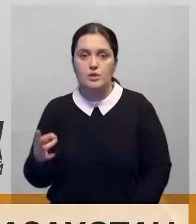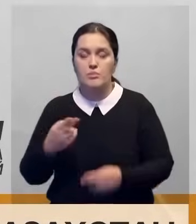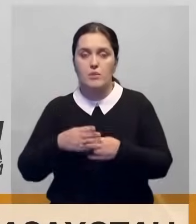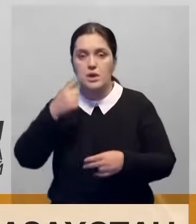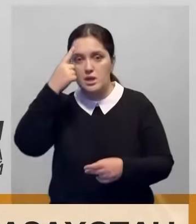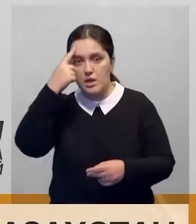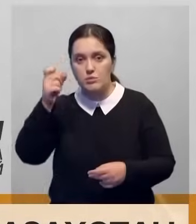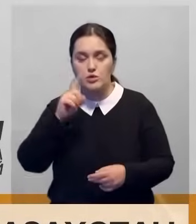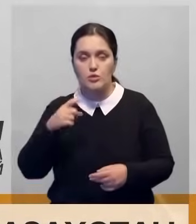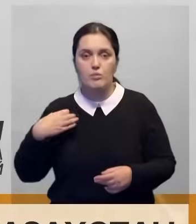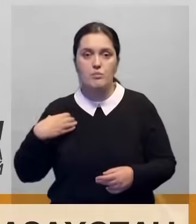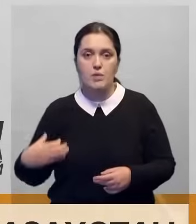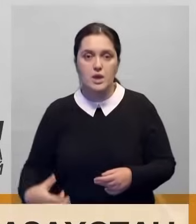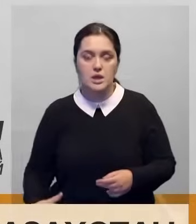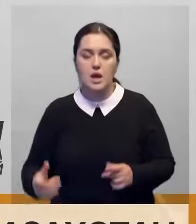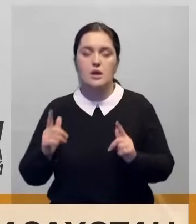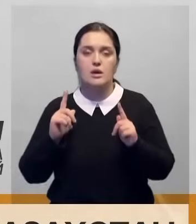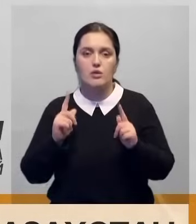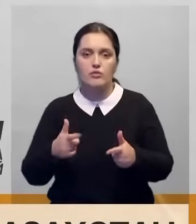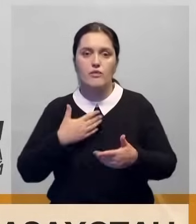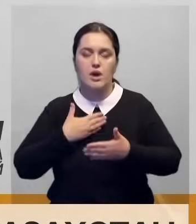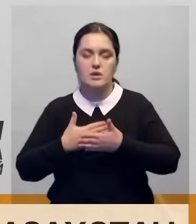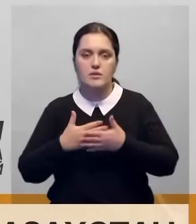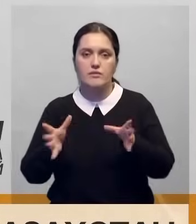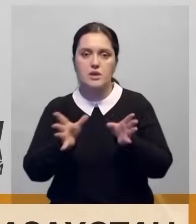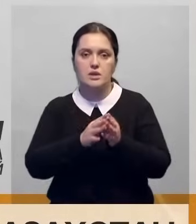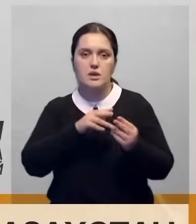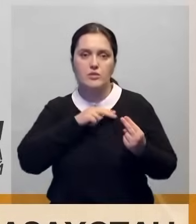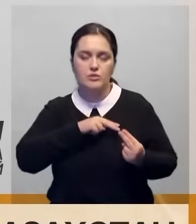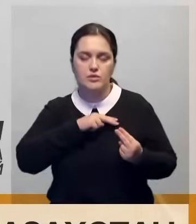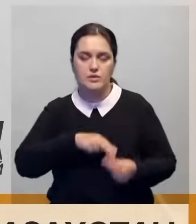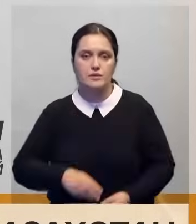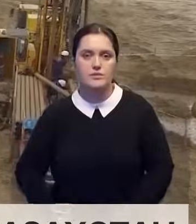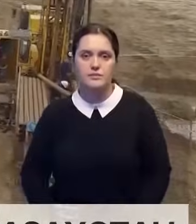о том, что Париж готов к активному сотрудничеству.